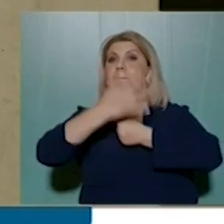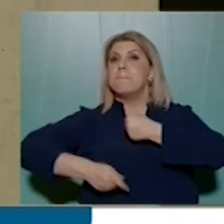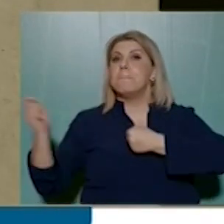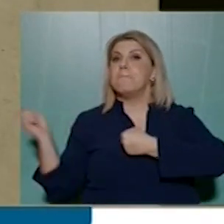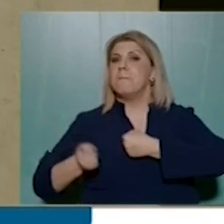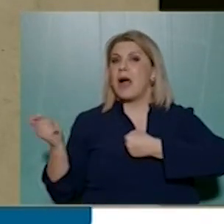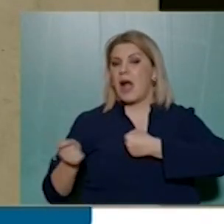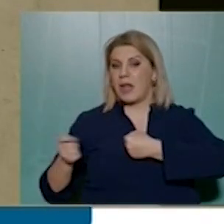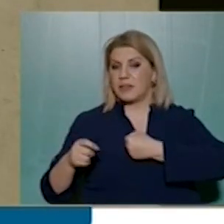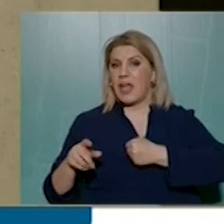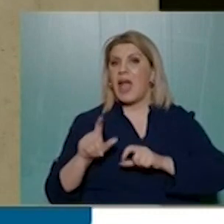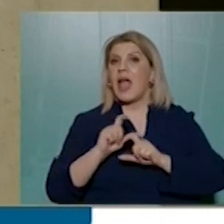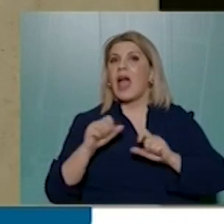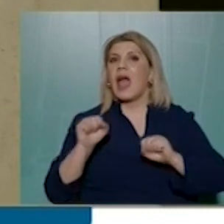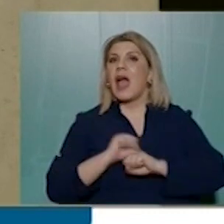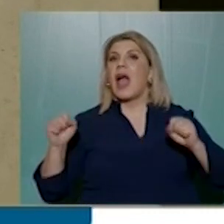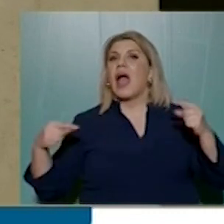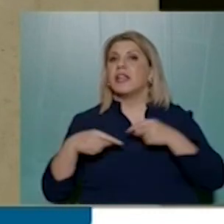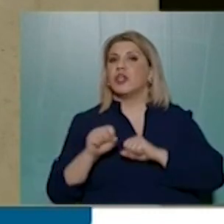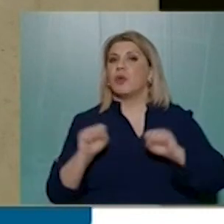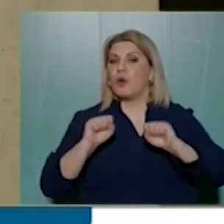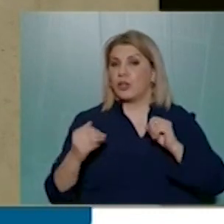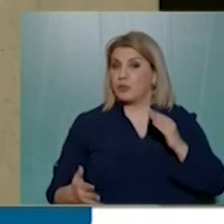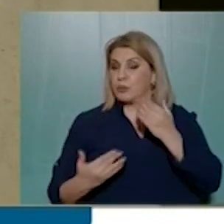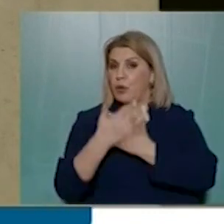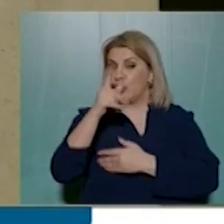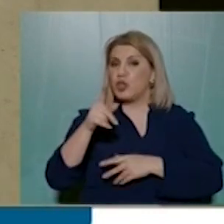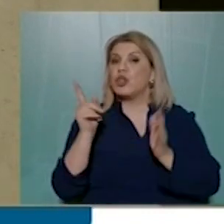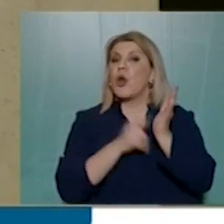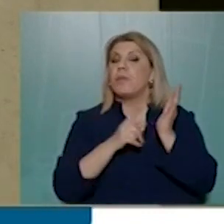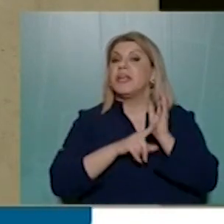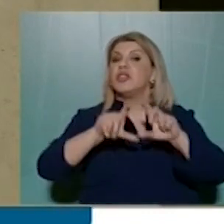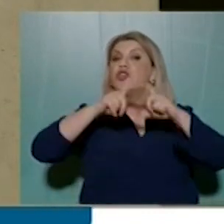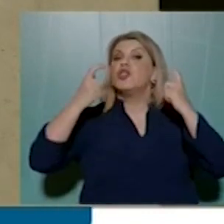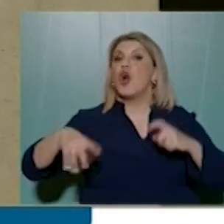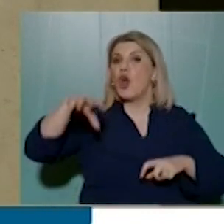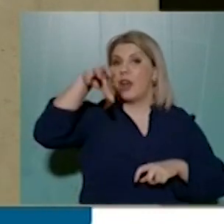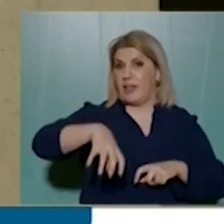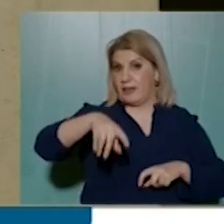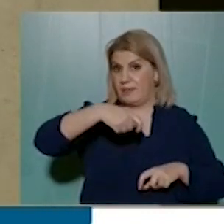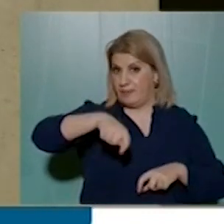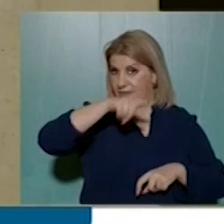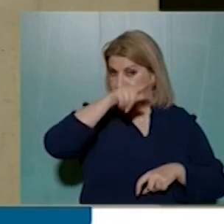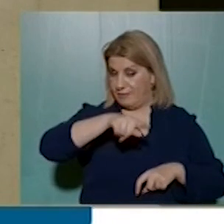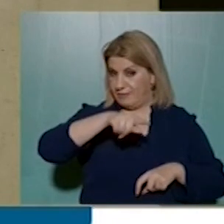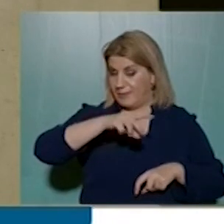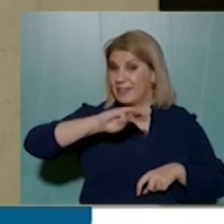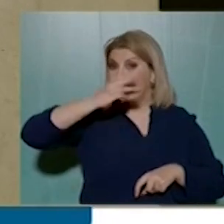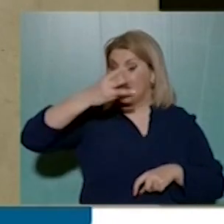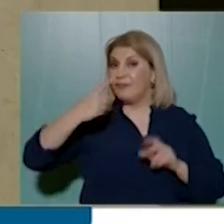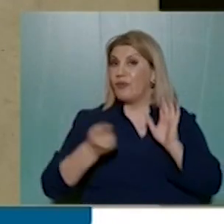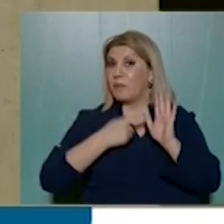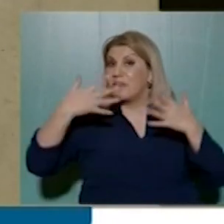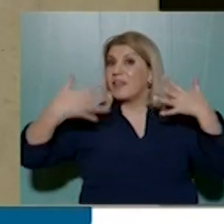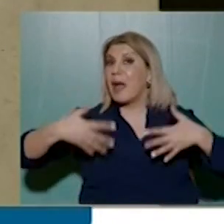την αντιτρομοκρατική κύριοι συνάδελφοι σήμερα το πρωί στη νομική σχολή του αριστοτελείου πανεπιστημίου τρίτη φορά μέσα σε